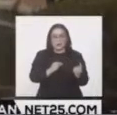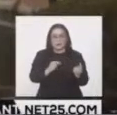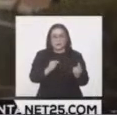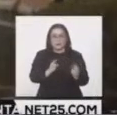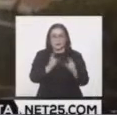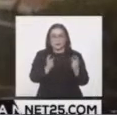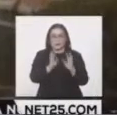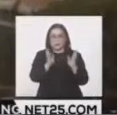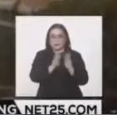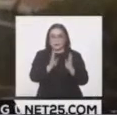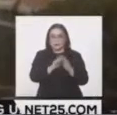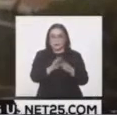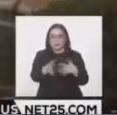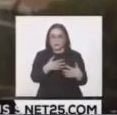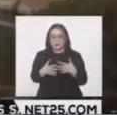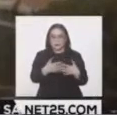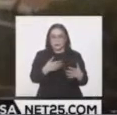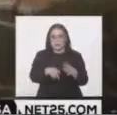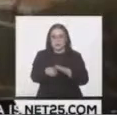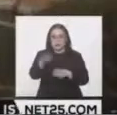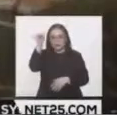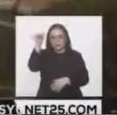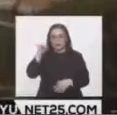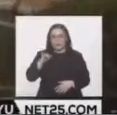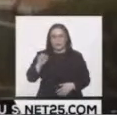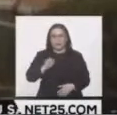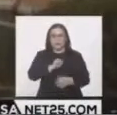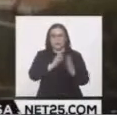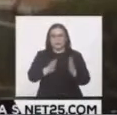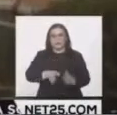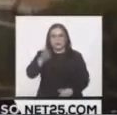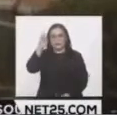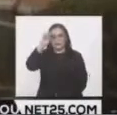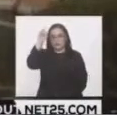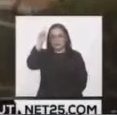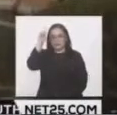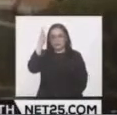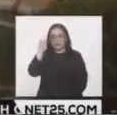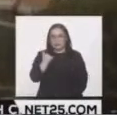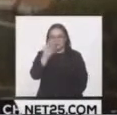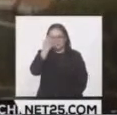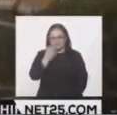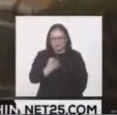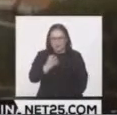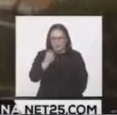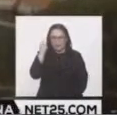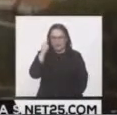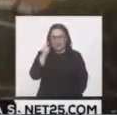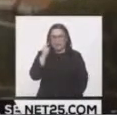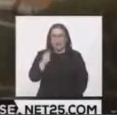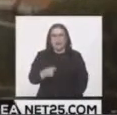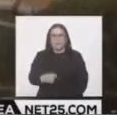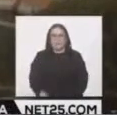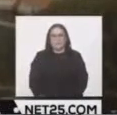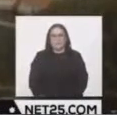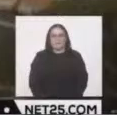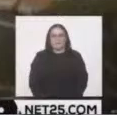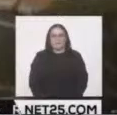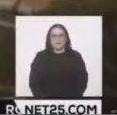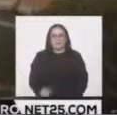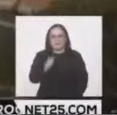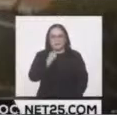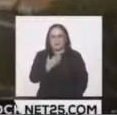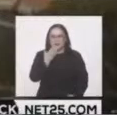Hearings yan ay kahit nag-walkout kahapon si Senador raffi Tulfo dahil nainis ito sa umanoy malamyang pagtrato ni